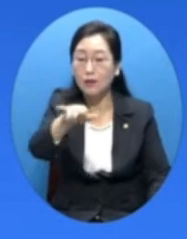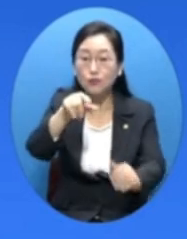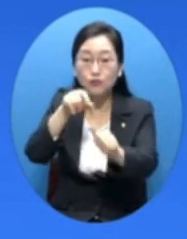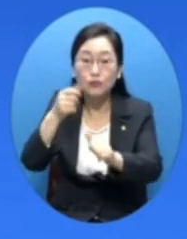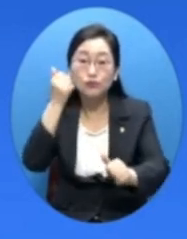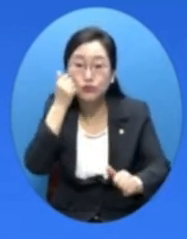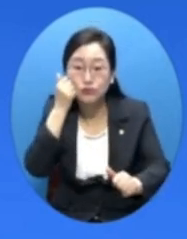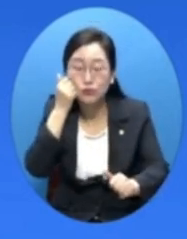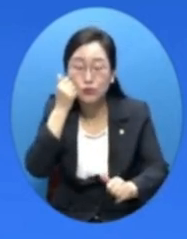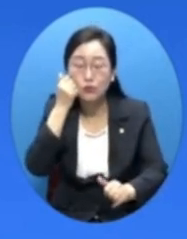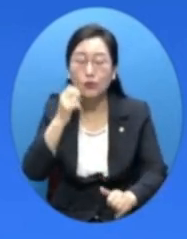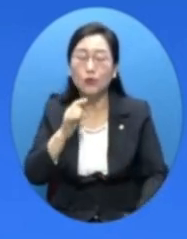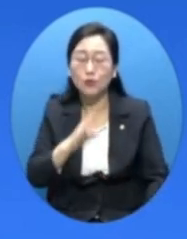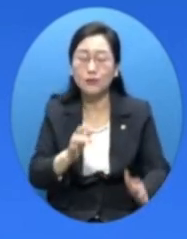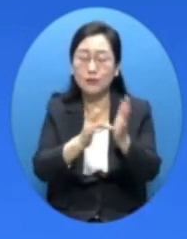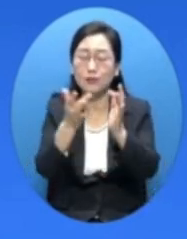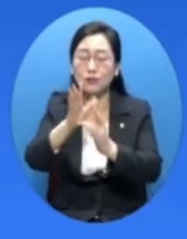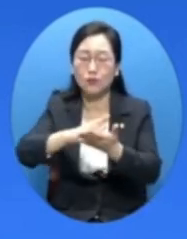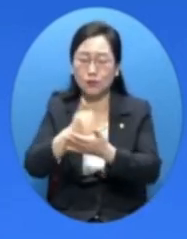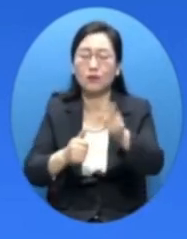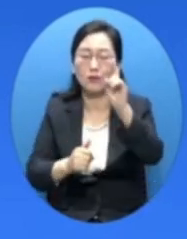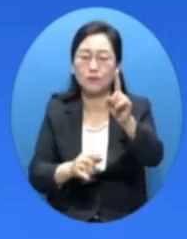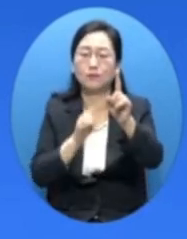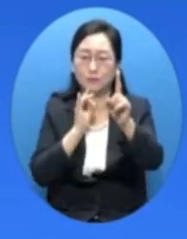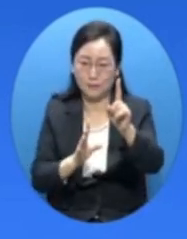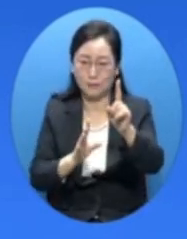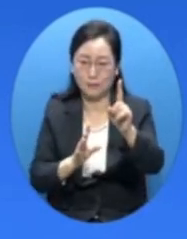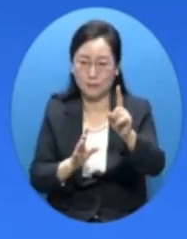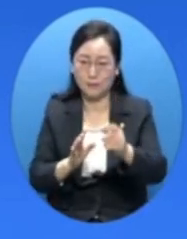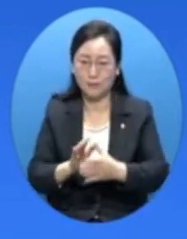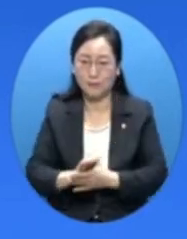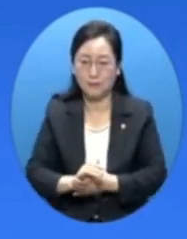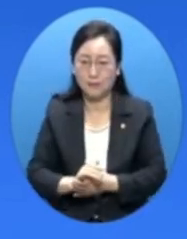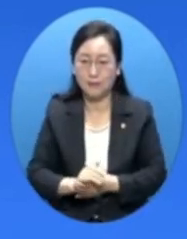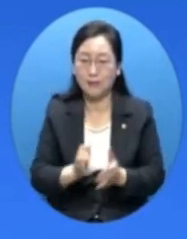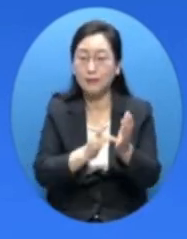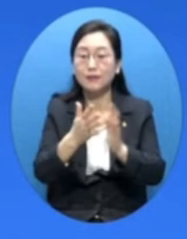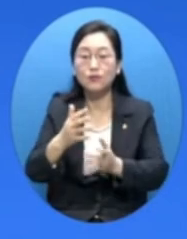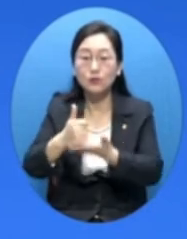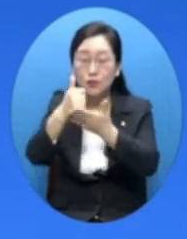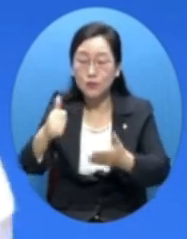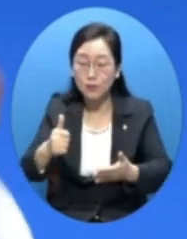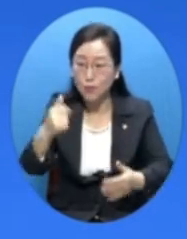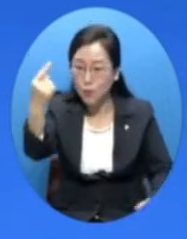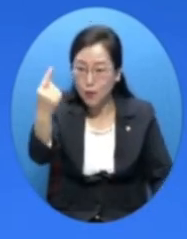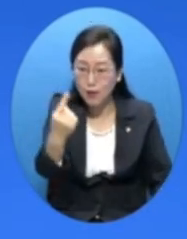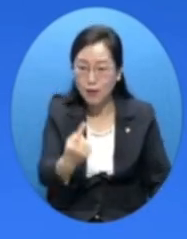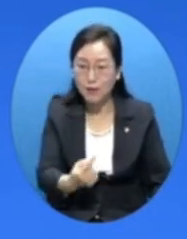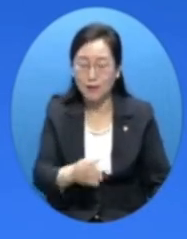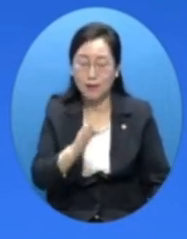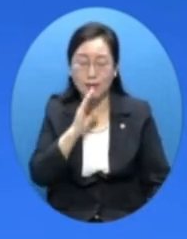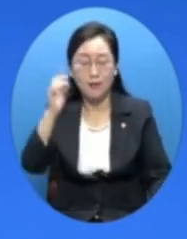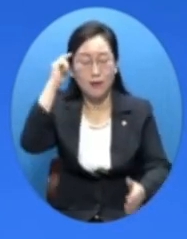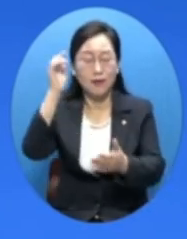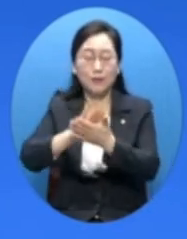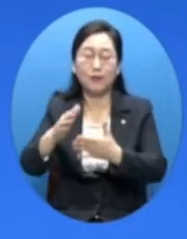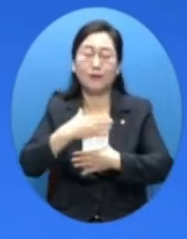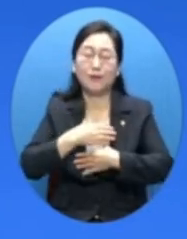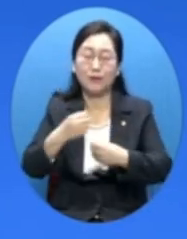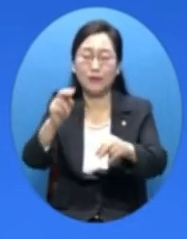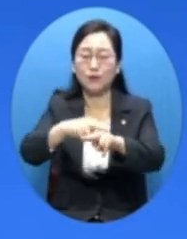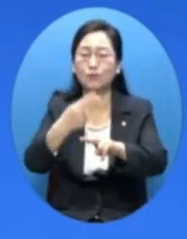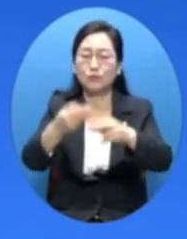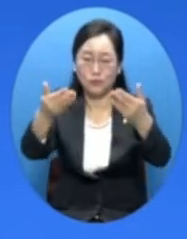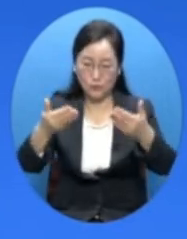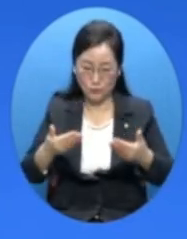분은 오직 예수 그리스도 한 분밖에 없습니다. 예수님이 우리에게 오셔서 참된 평안을 선물로 주시는